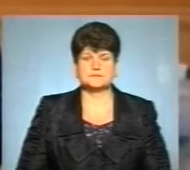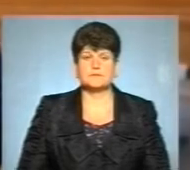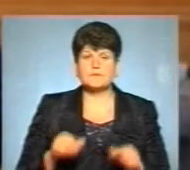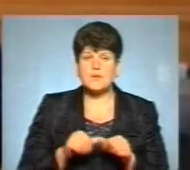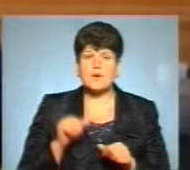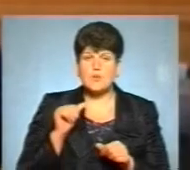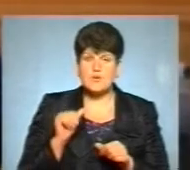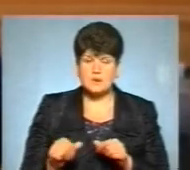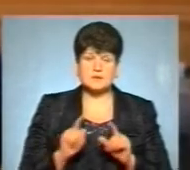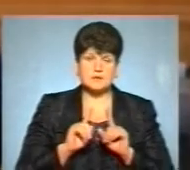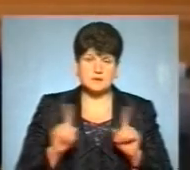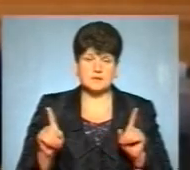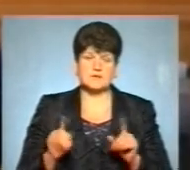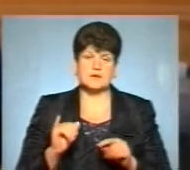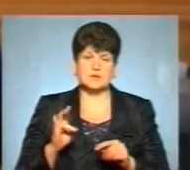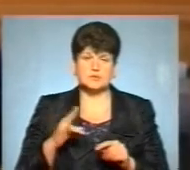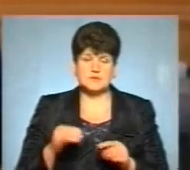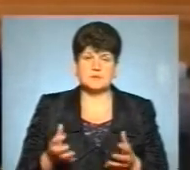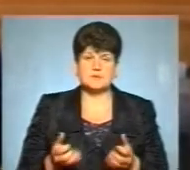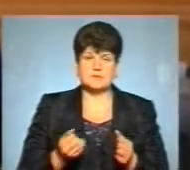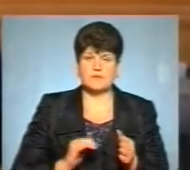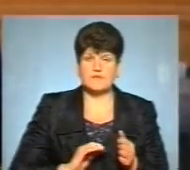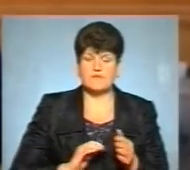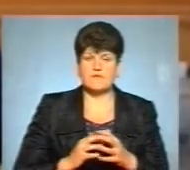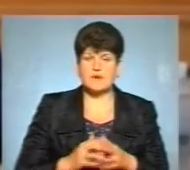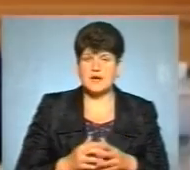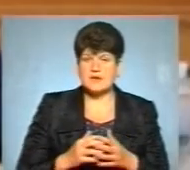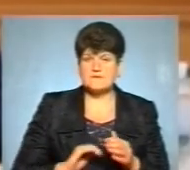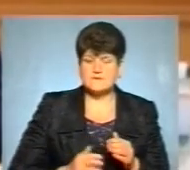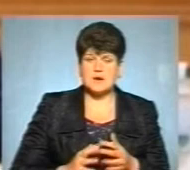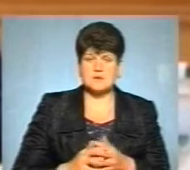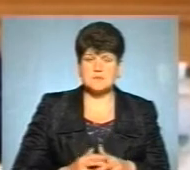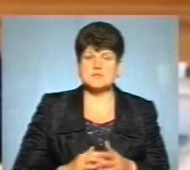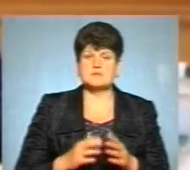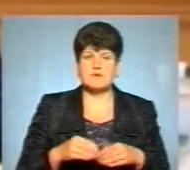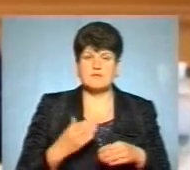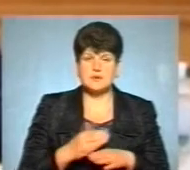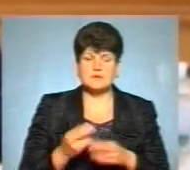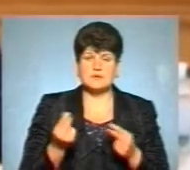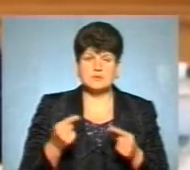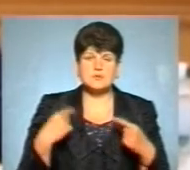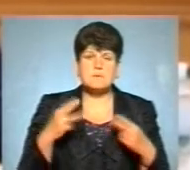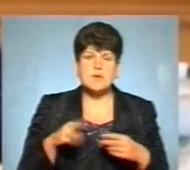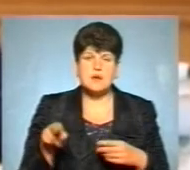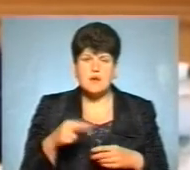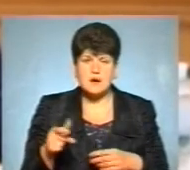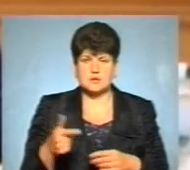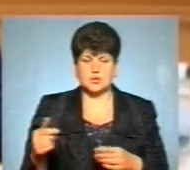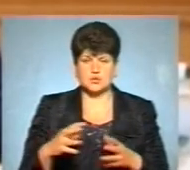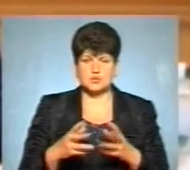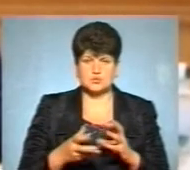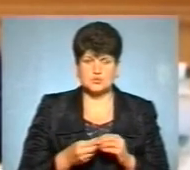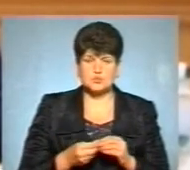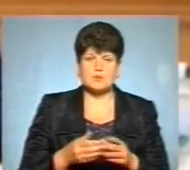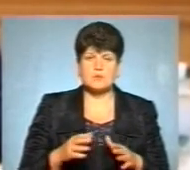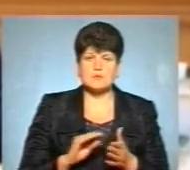Окремо на креативній індустрії, на підтримку фермерства, агрогалузі також виділені кошти, і це також мільярдні суми. Регуляторна